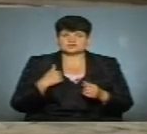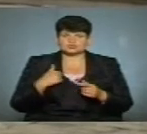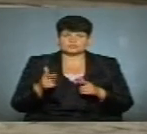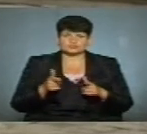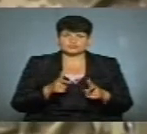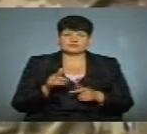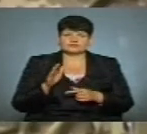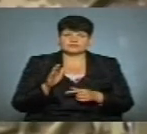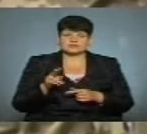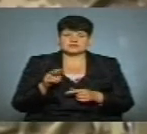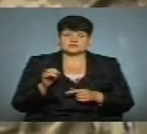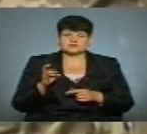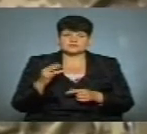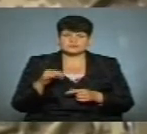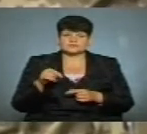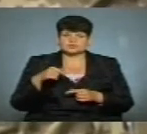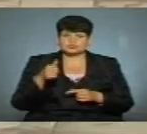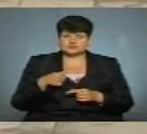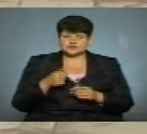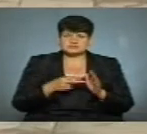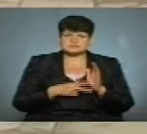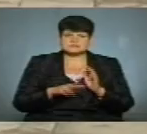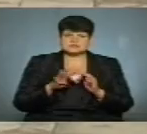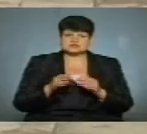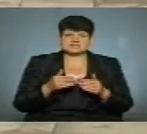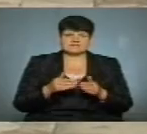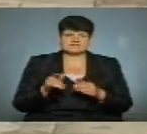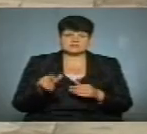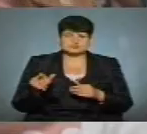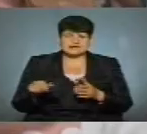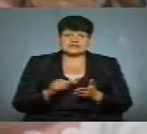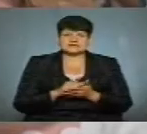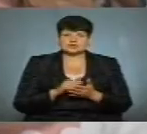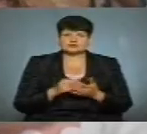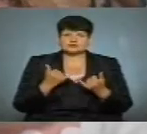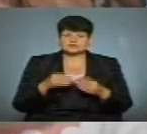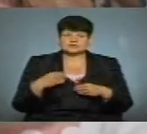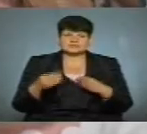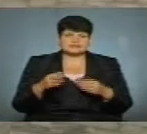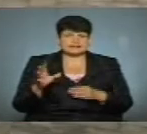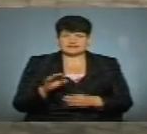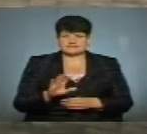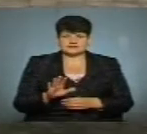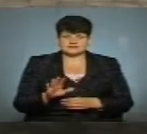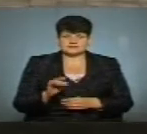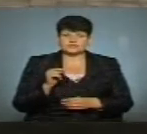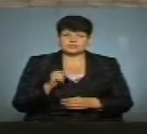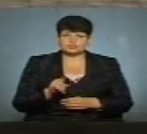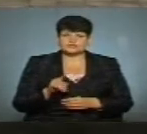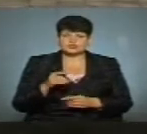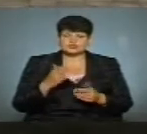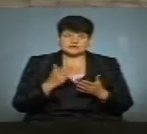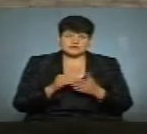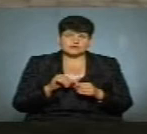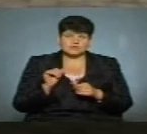підготовкою Вадима Ластовицького, цьогоріч у коледжі 74 випускники, але дипломи сьогодні вручили не усім. Тому що деякі з